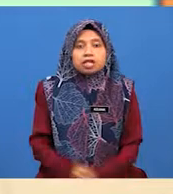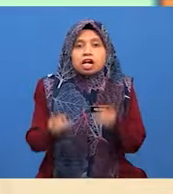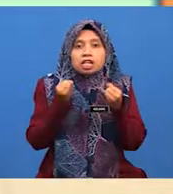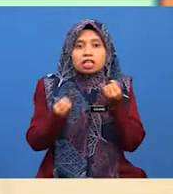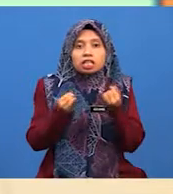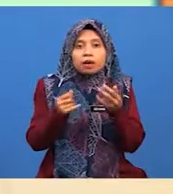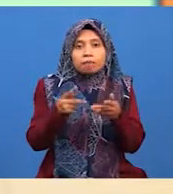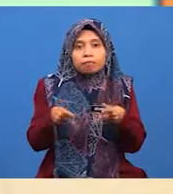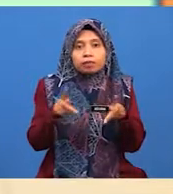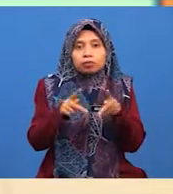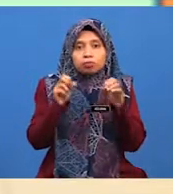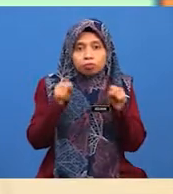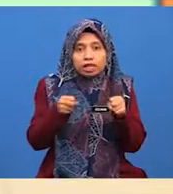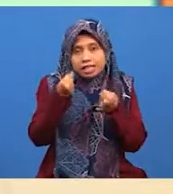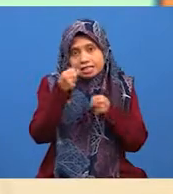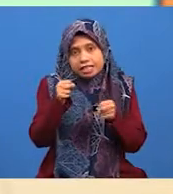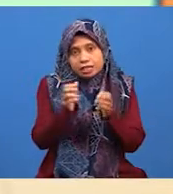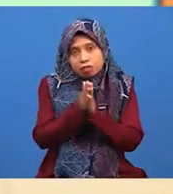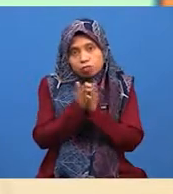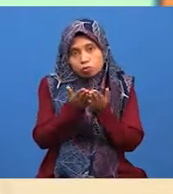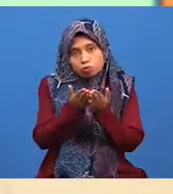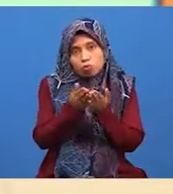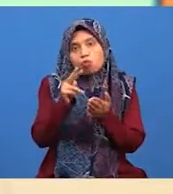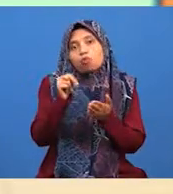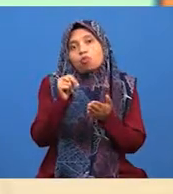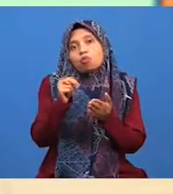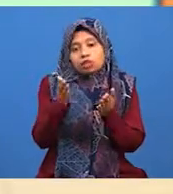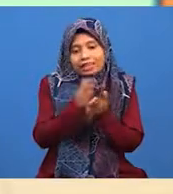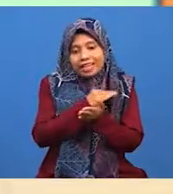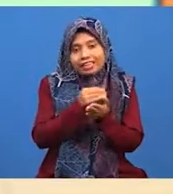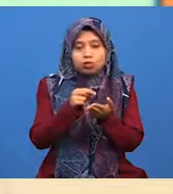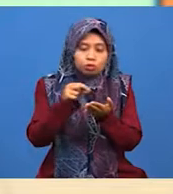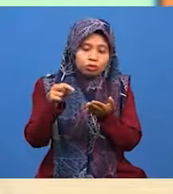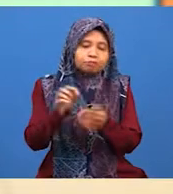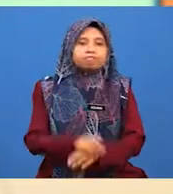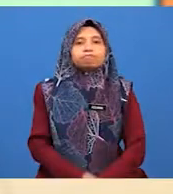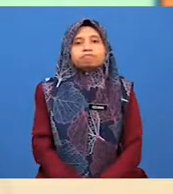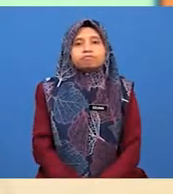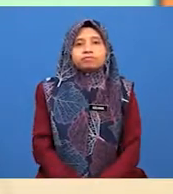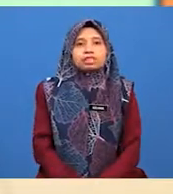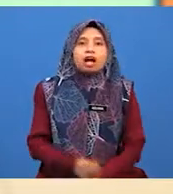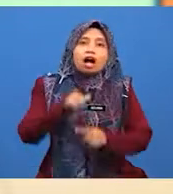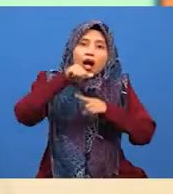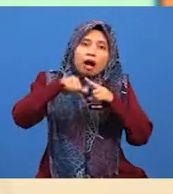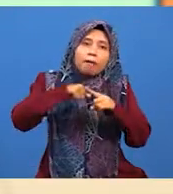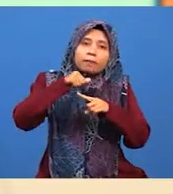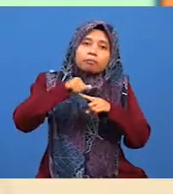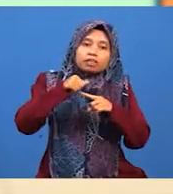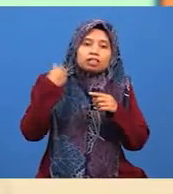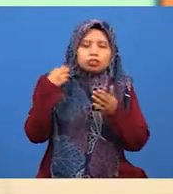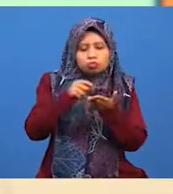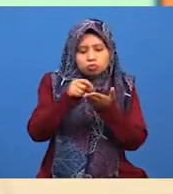perlu, murid-murid sediakan buku nota untuk membuat catatan. Apabila adanya